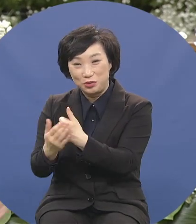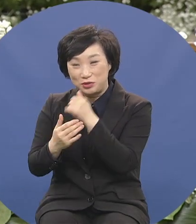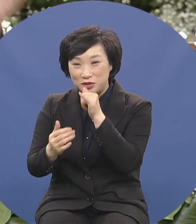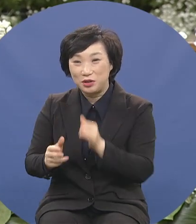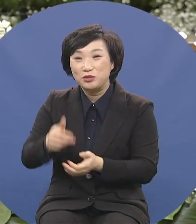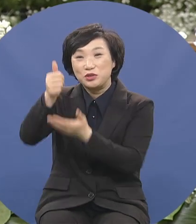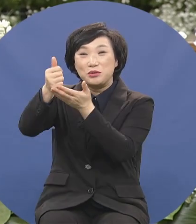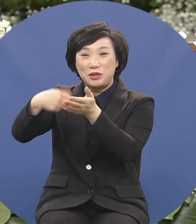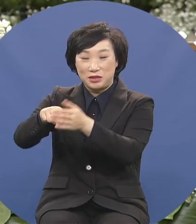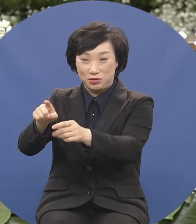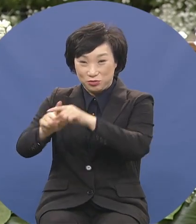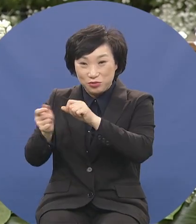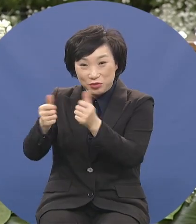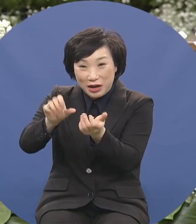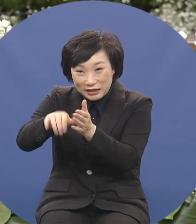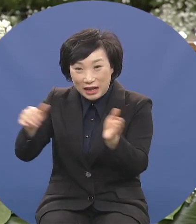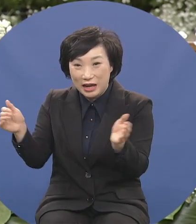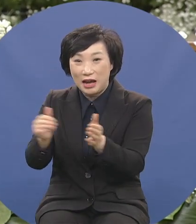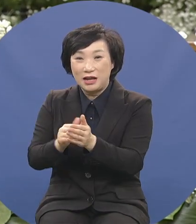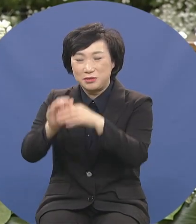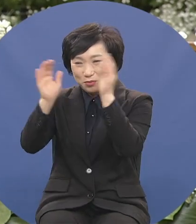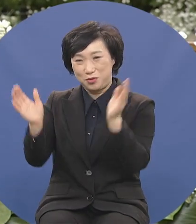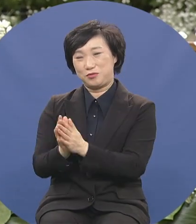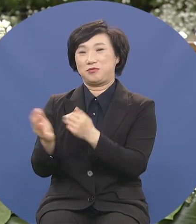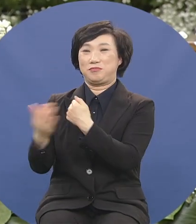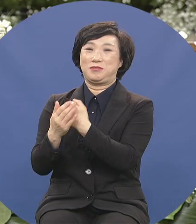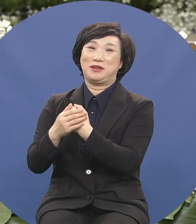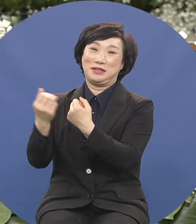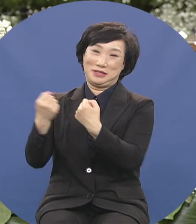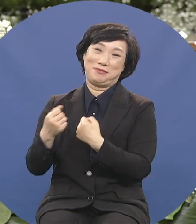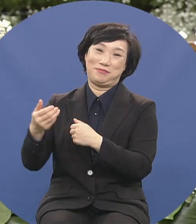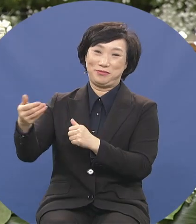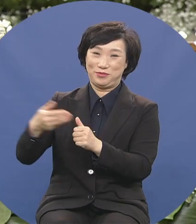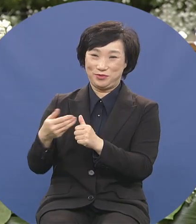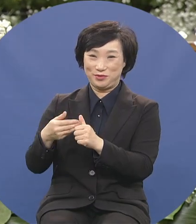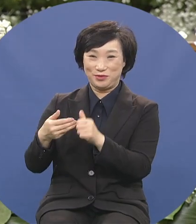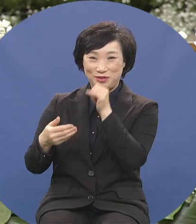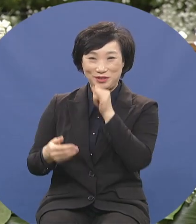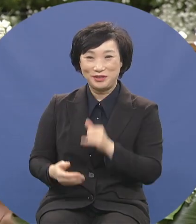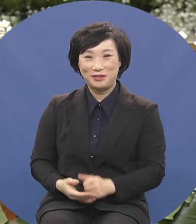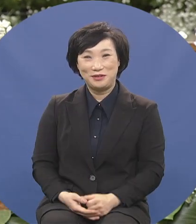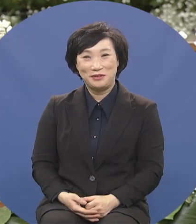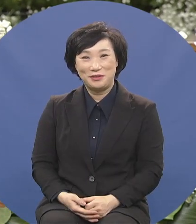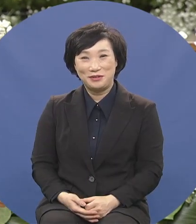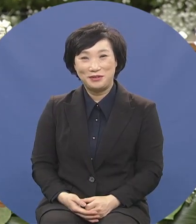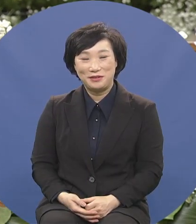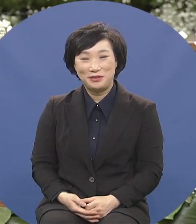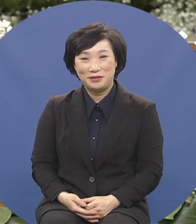위해 순교하기까지 할 수 있는 힘을 제공하시더라 이 말이에요.